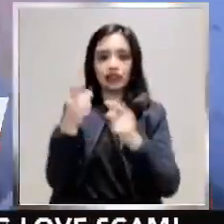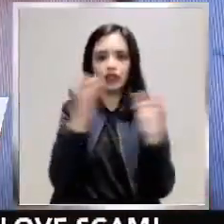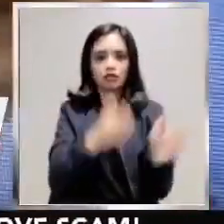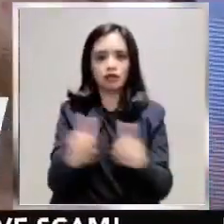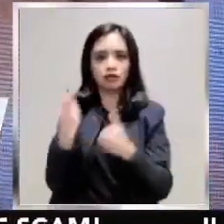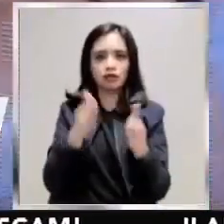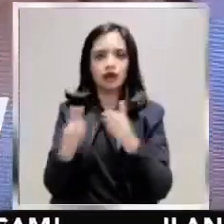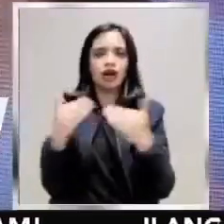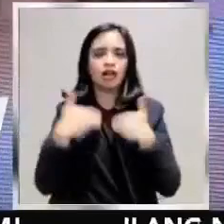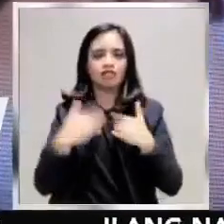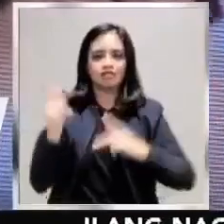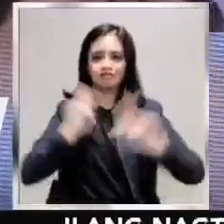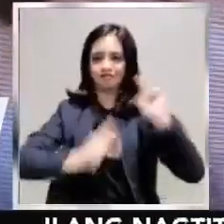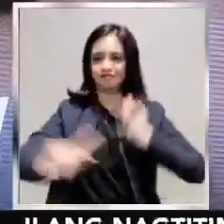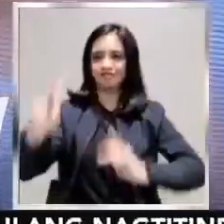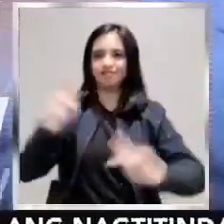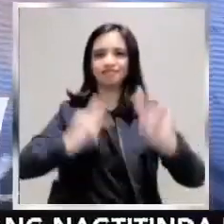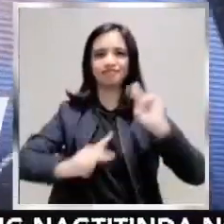performances.